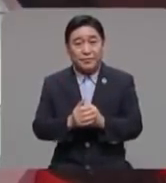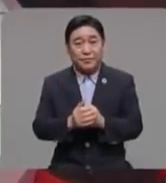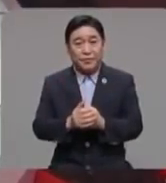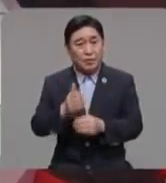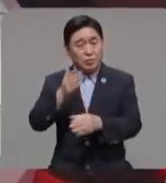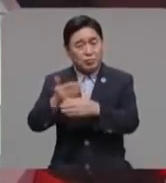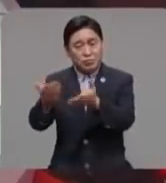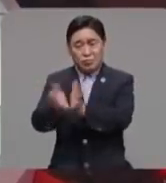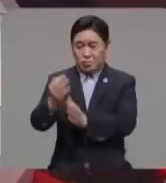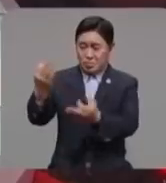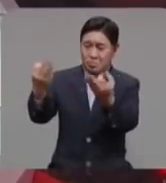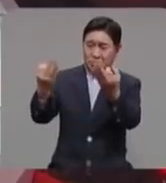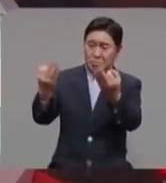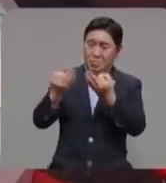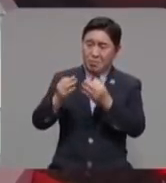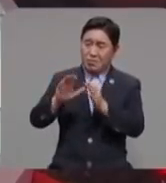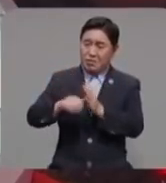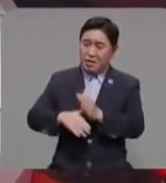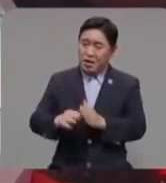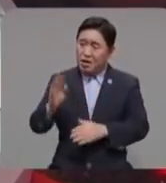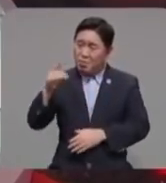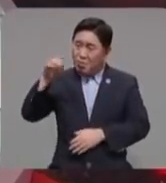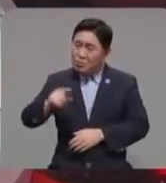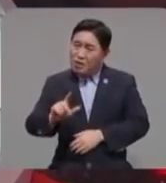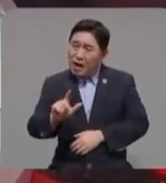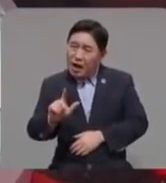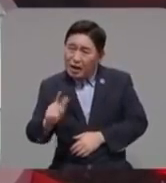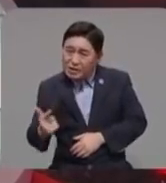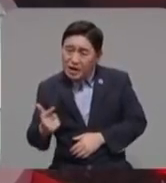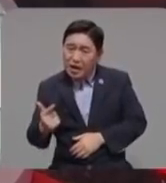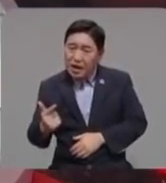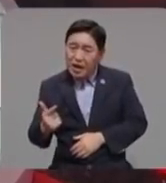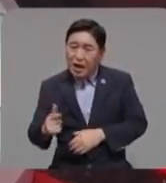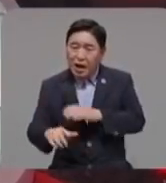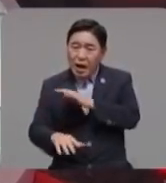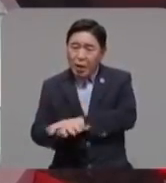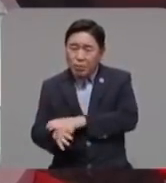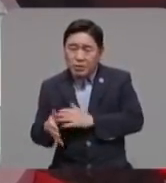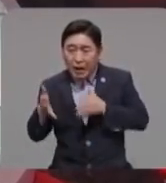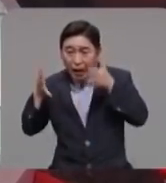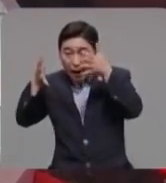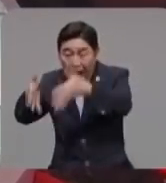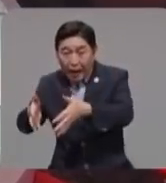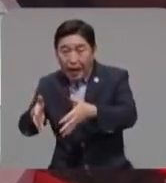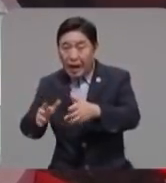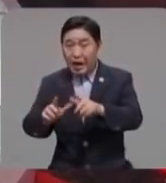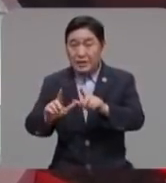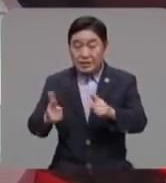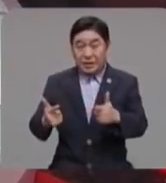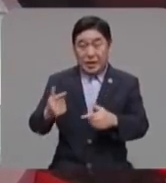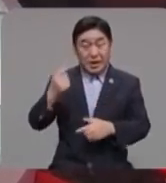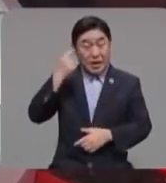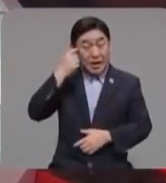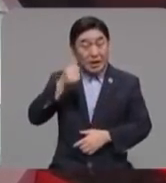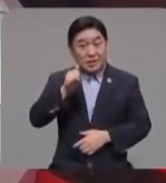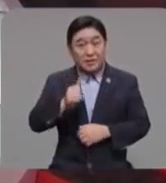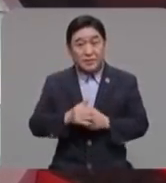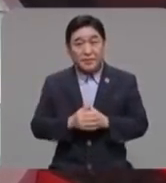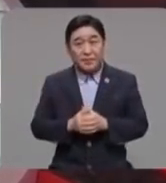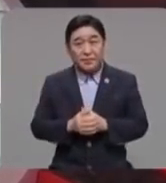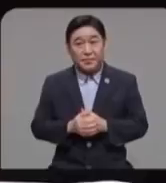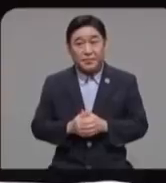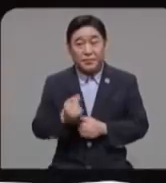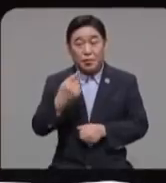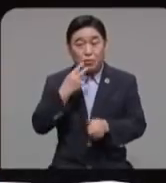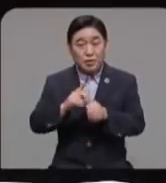그 중도층이 보기에는 좀 너무 보수적인 후보들 아니냐. 너무 오른쪽에 치우친 후보들 아니냐. 좀 이런 생각이 드는데